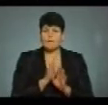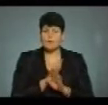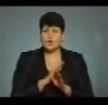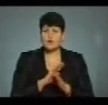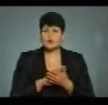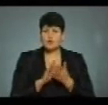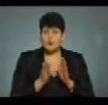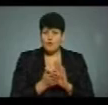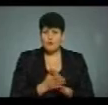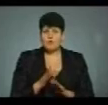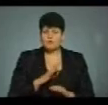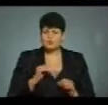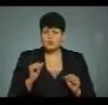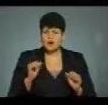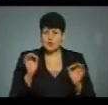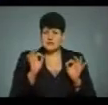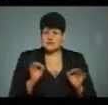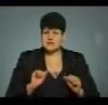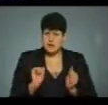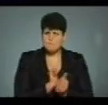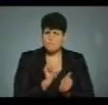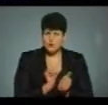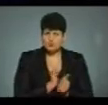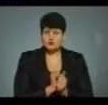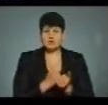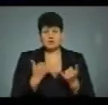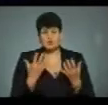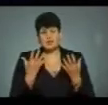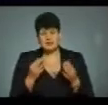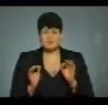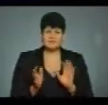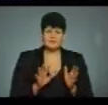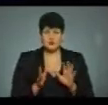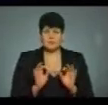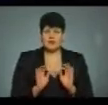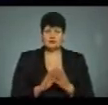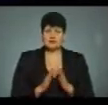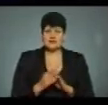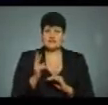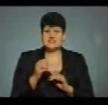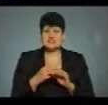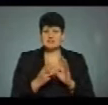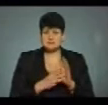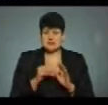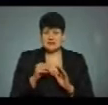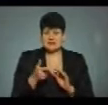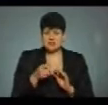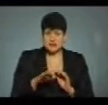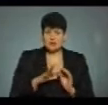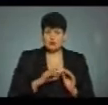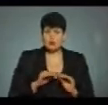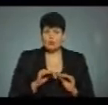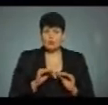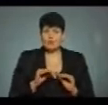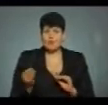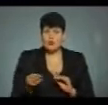була осіння, на сьогоднішній день більш в нормальному стані, тобто 218 тисяч гектарів було посіяно осінню, і на